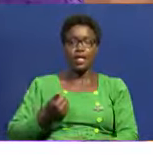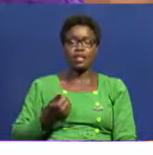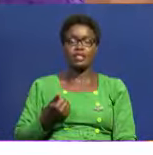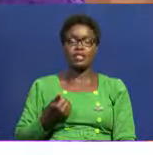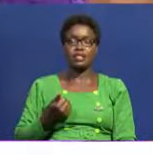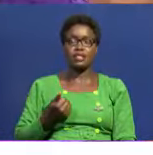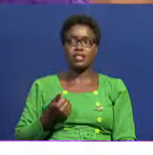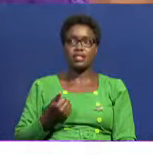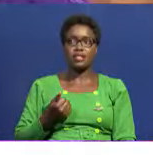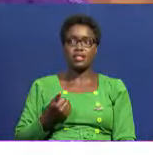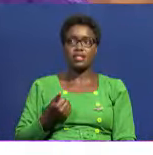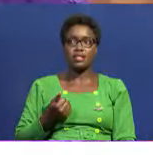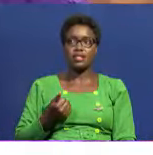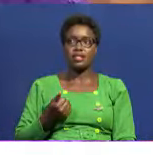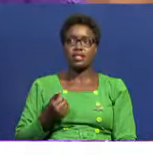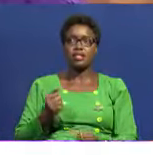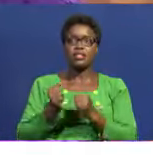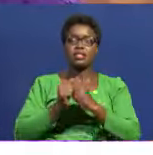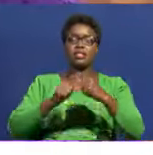wasichana watakuwa